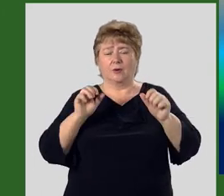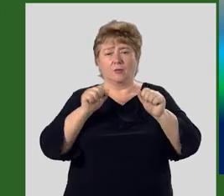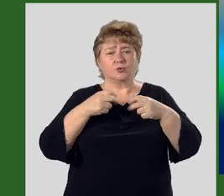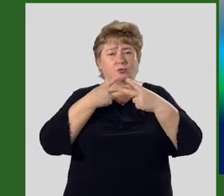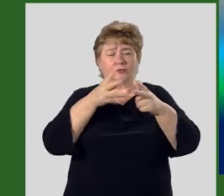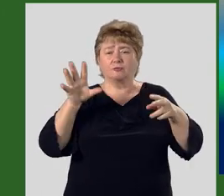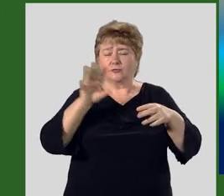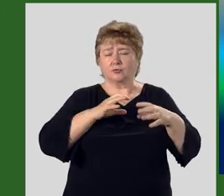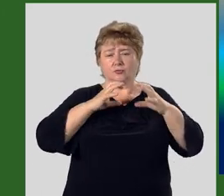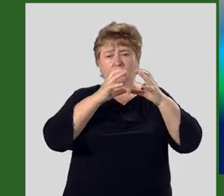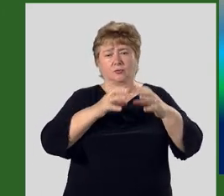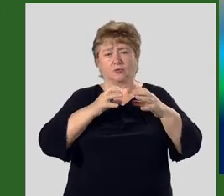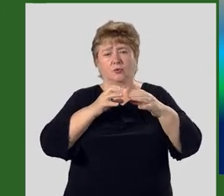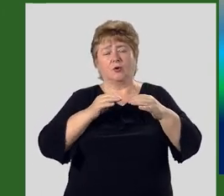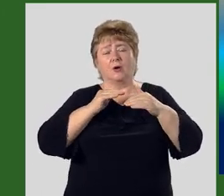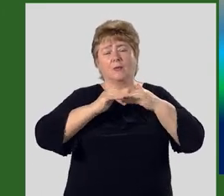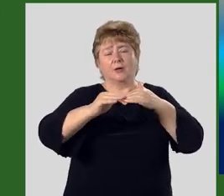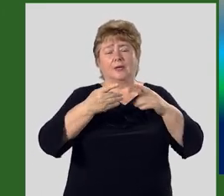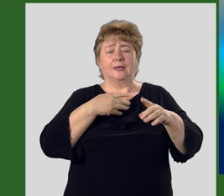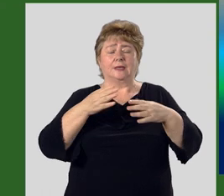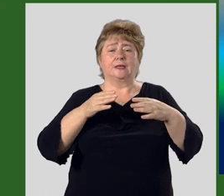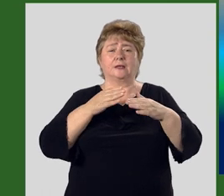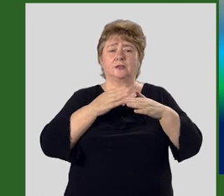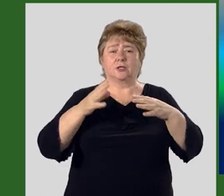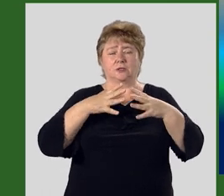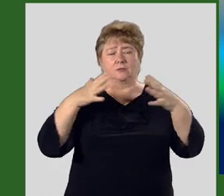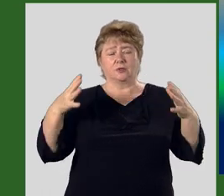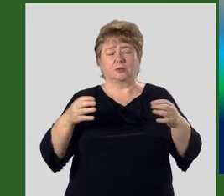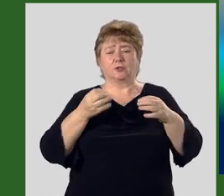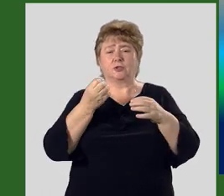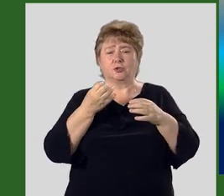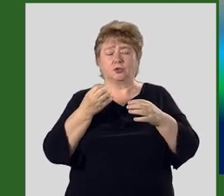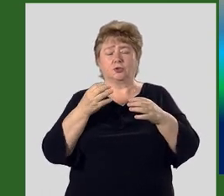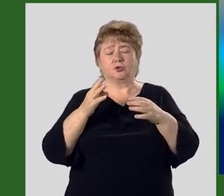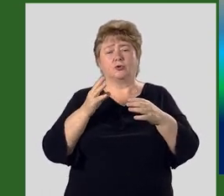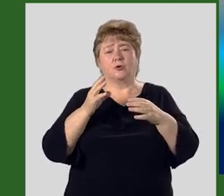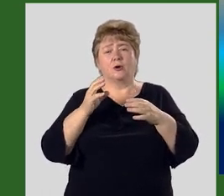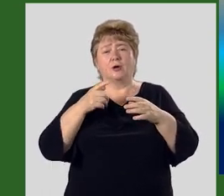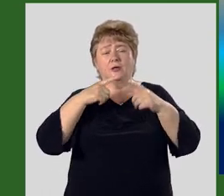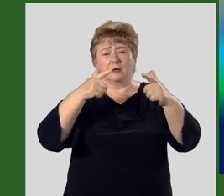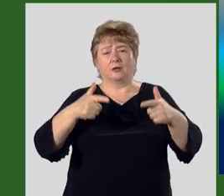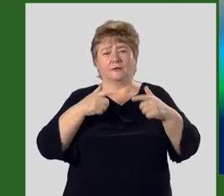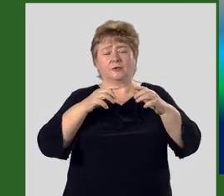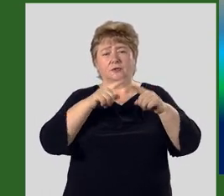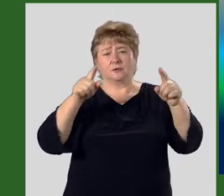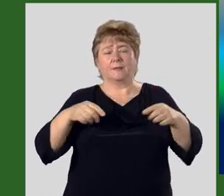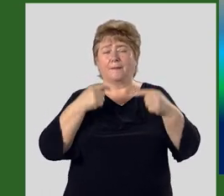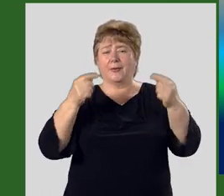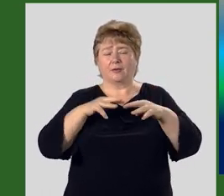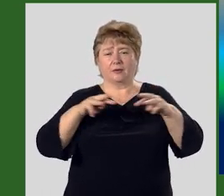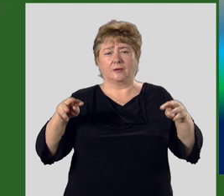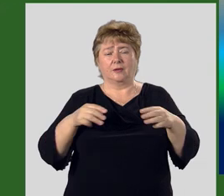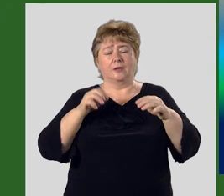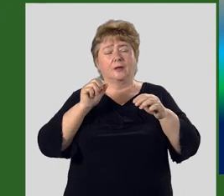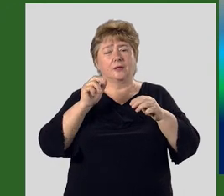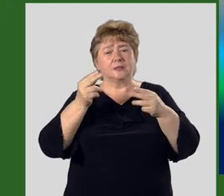увидеть всю земную поверхность или ее большие части. Кроме того, у географических карт мелкий масштаб,